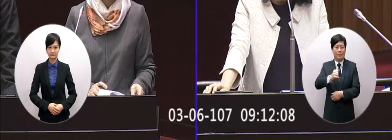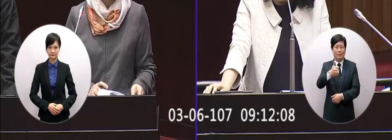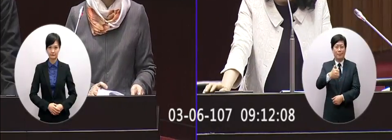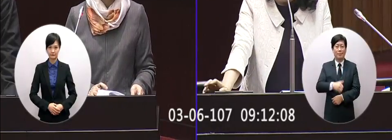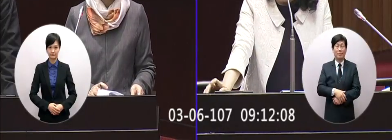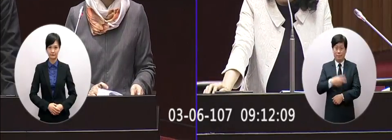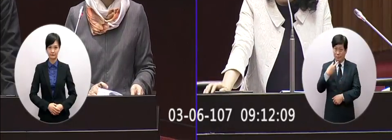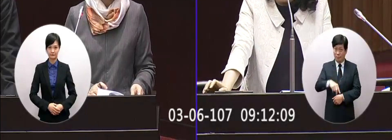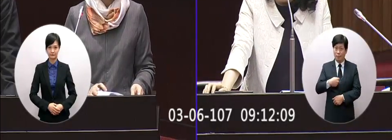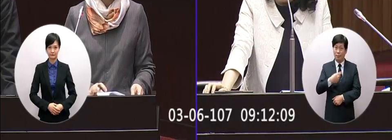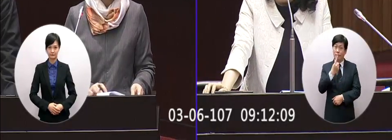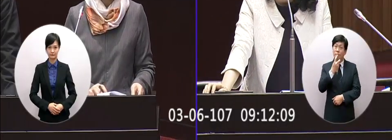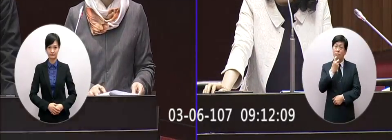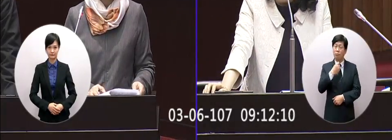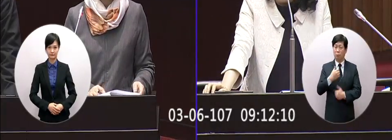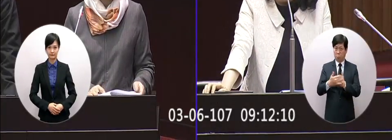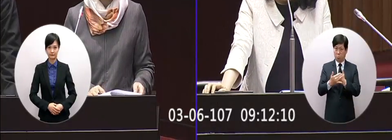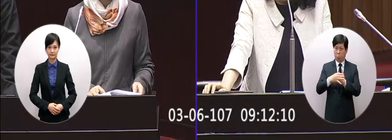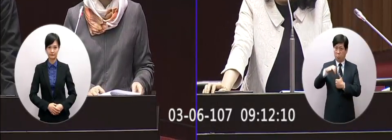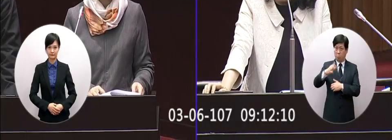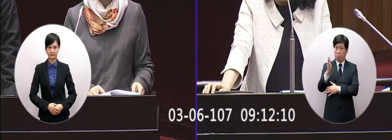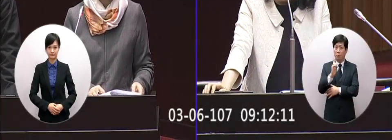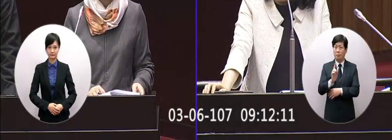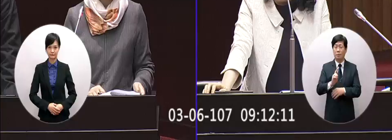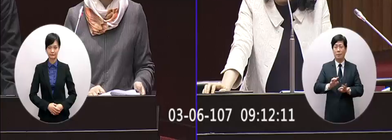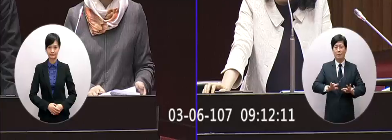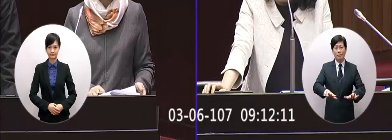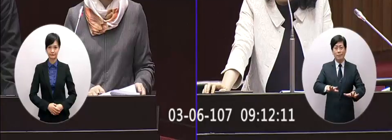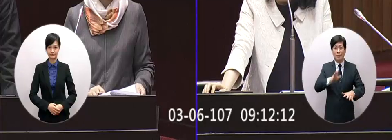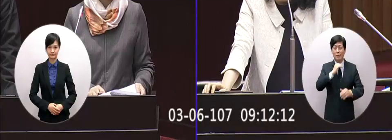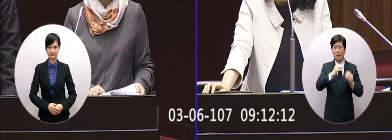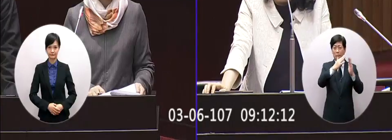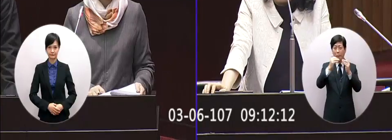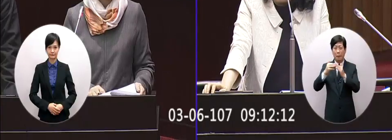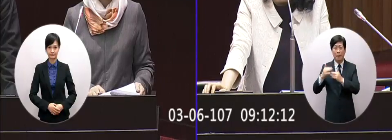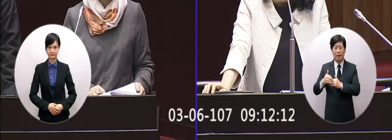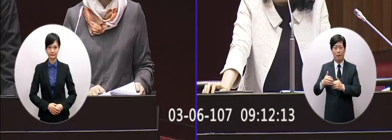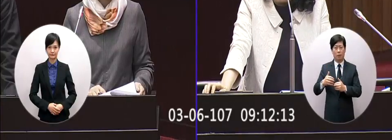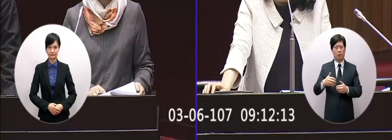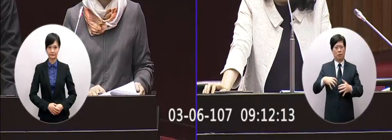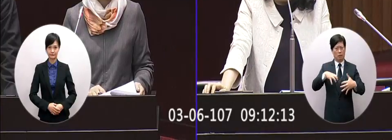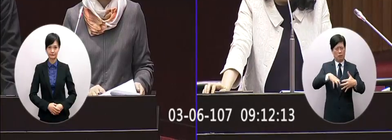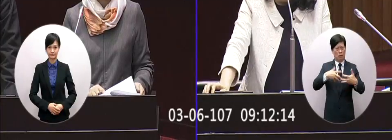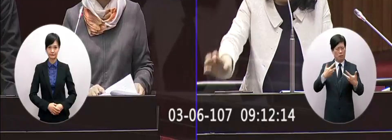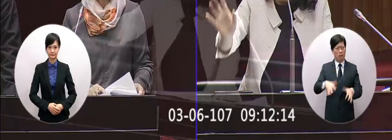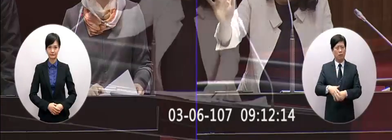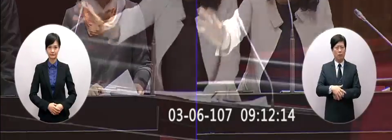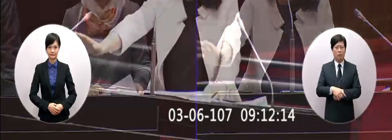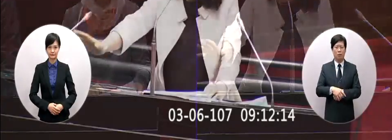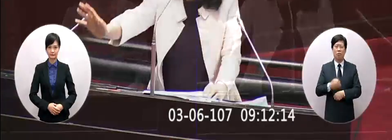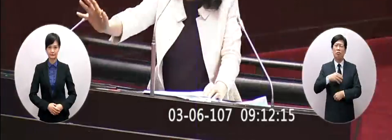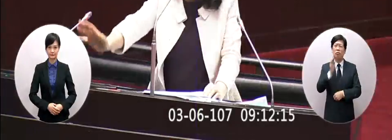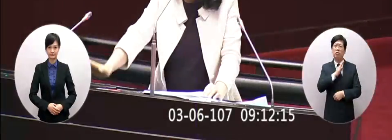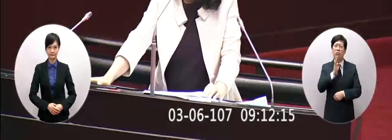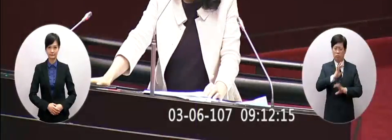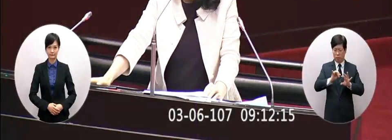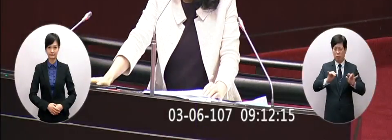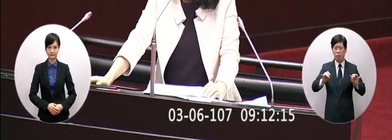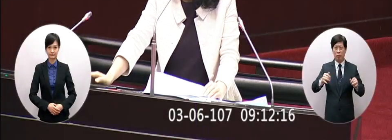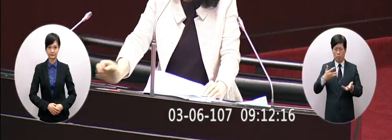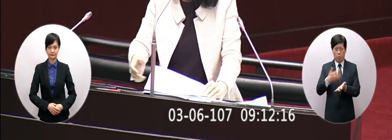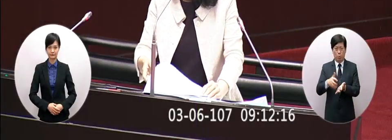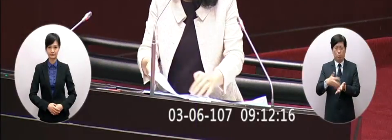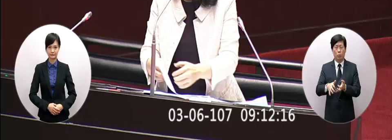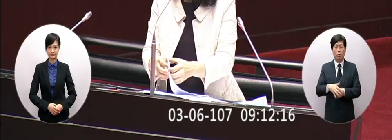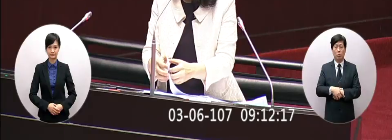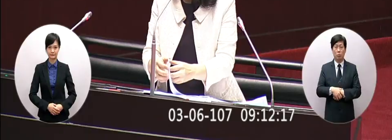外中央还要协助地方，就是我们现在拆除的部分有很多的这个弃土还有废料，好，